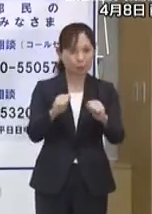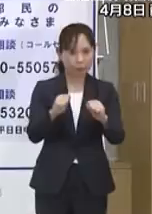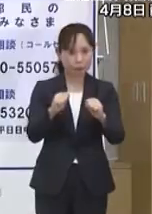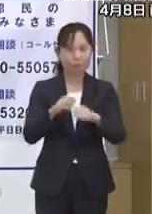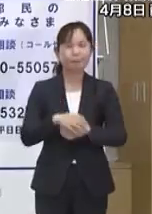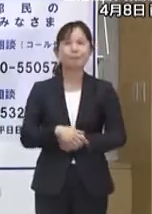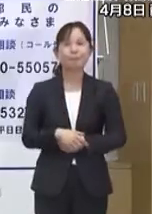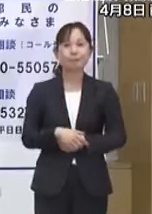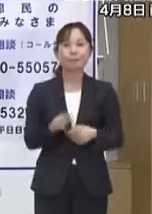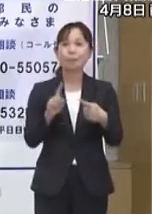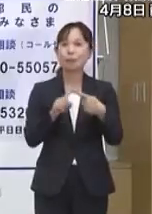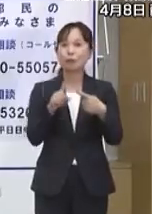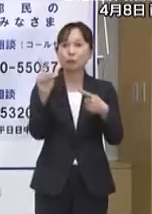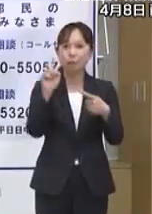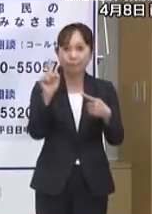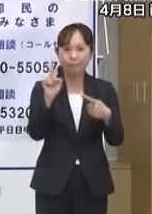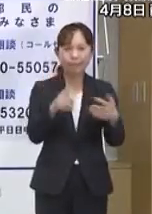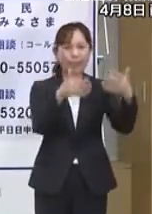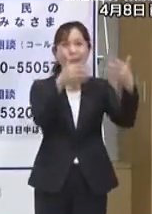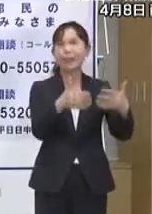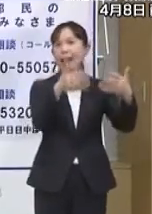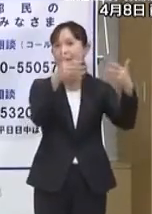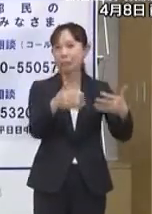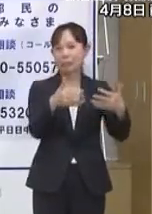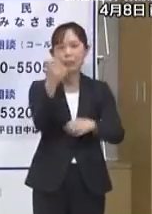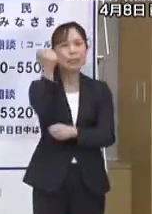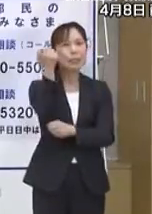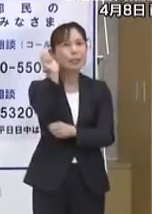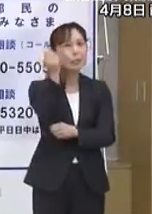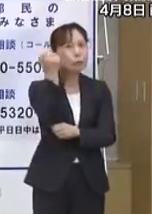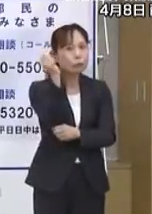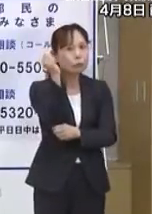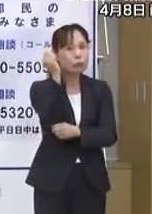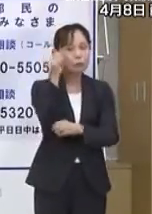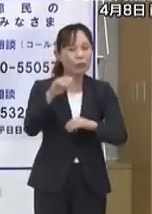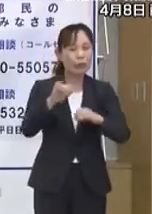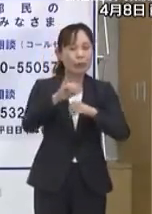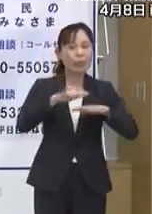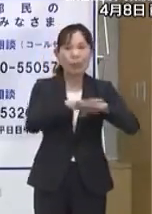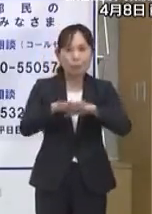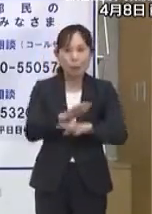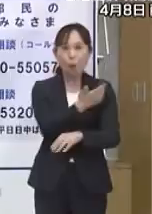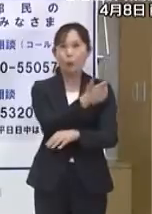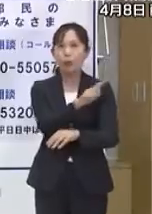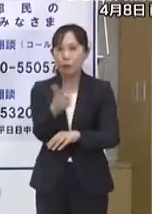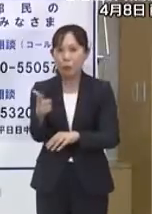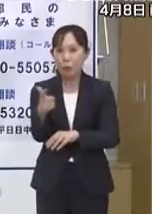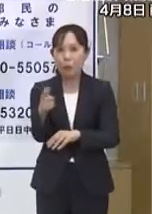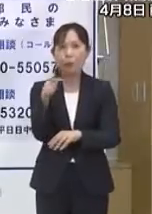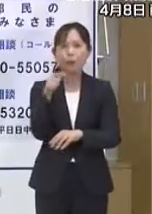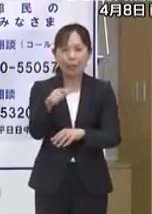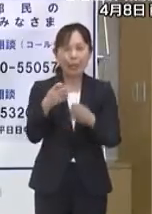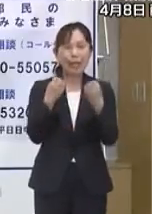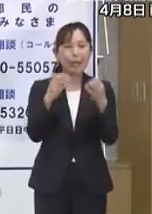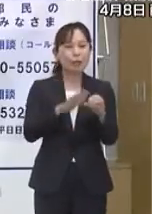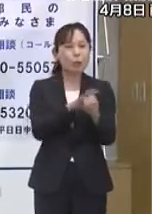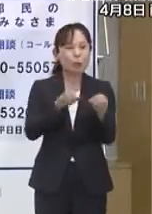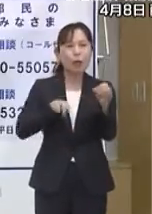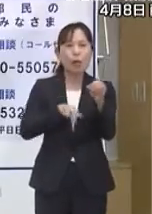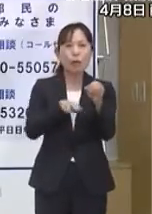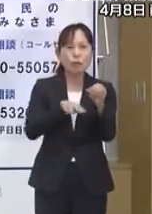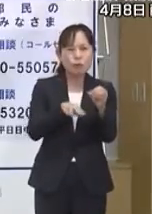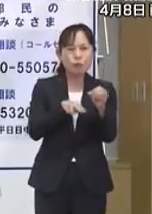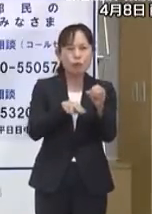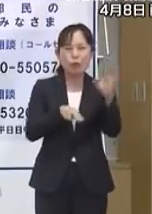です第一にテレビそして新聞 web などを通しましてこの新型コロナウイルスの完成症に